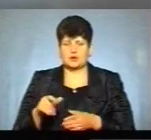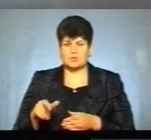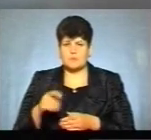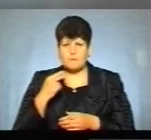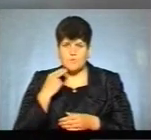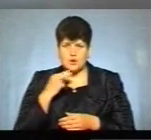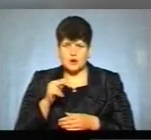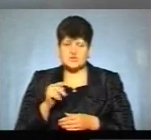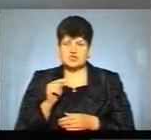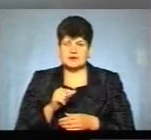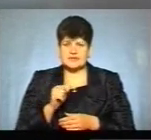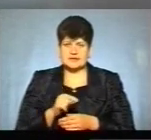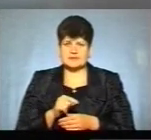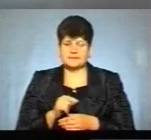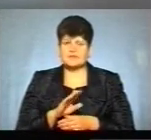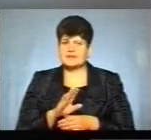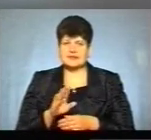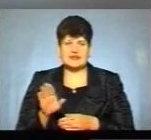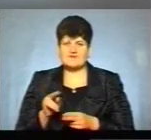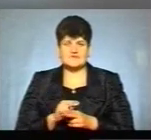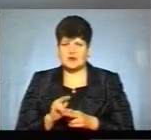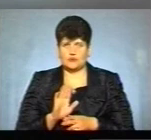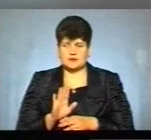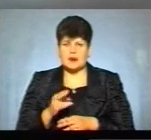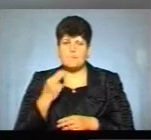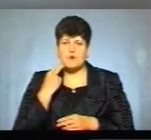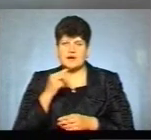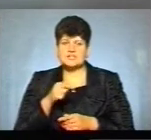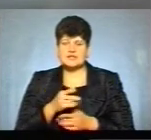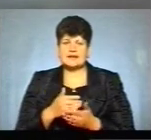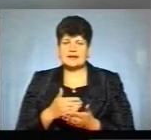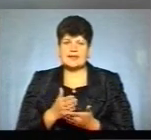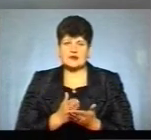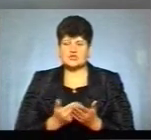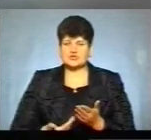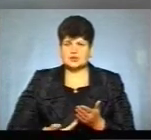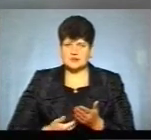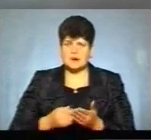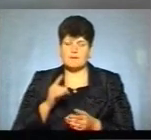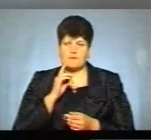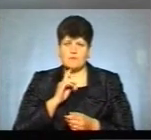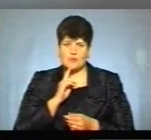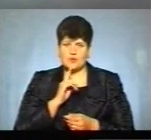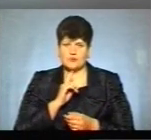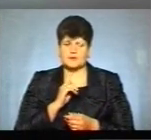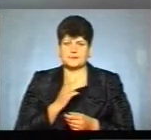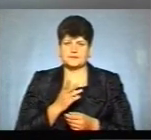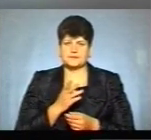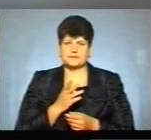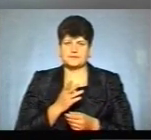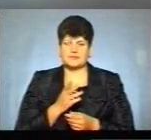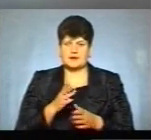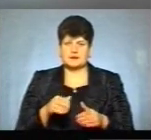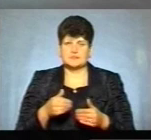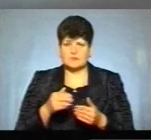покращити їх, ну, не вилікувати, хоча б покращити їх якість життя на той період, поки який їм